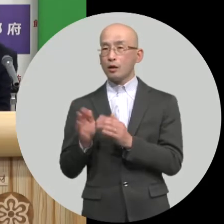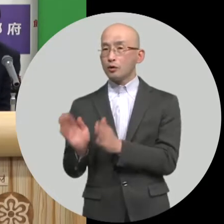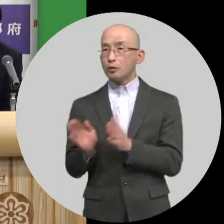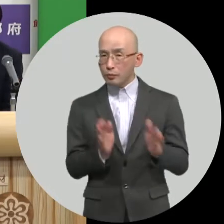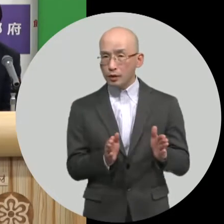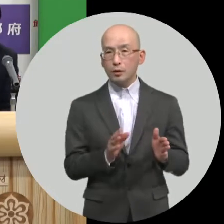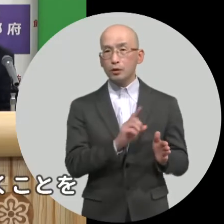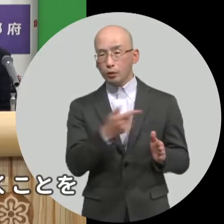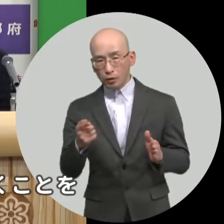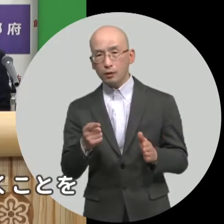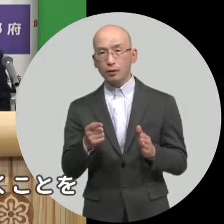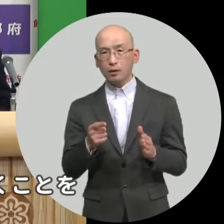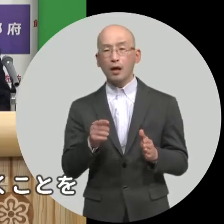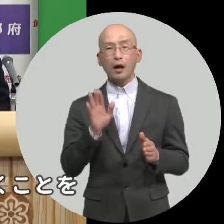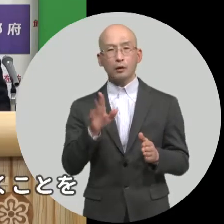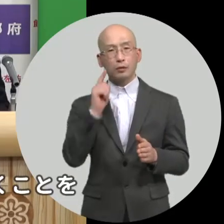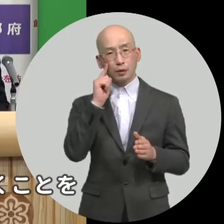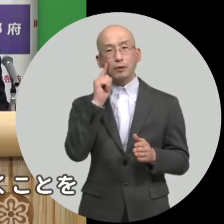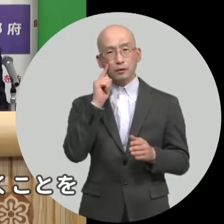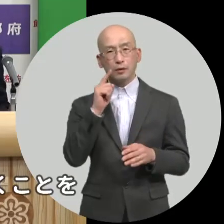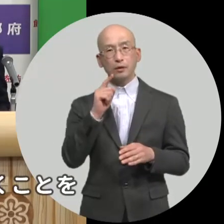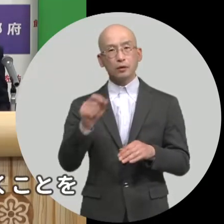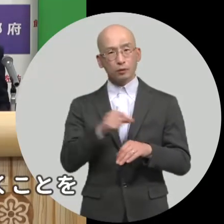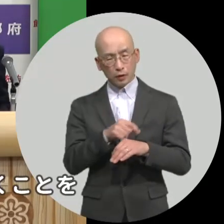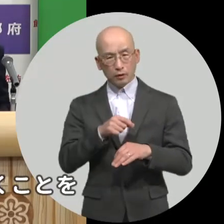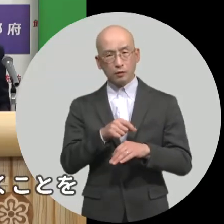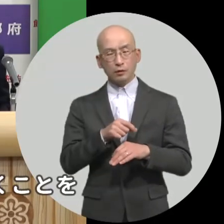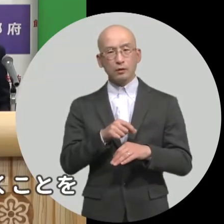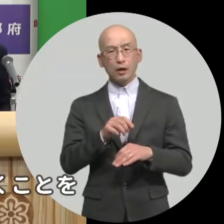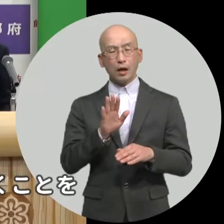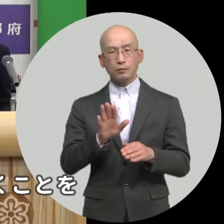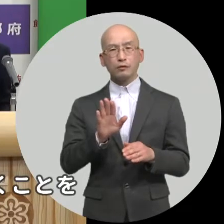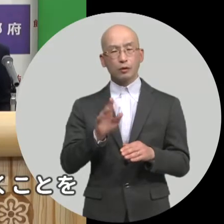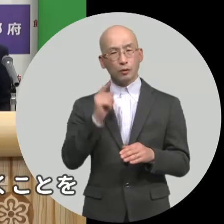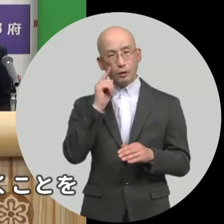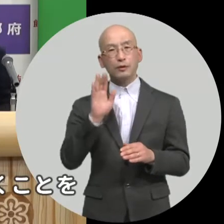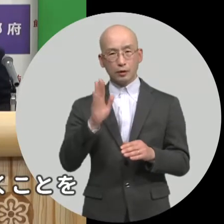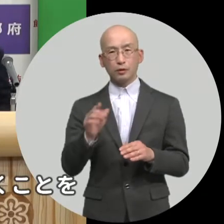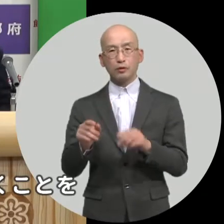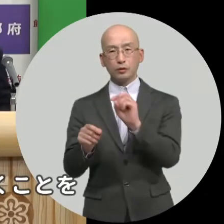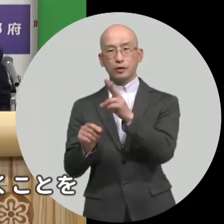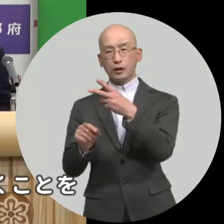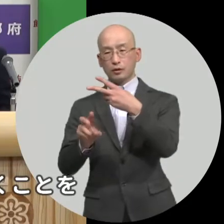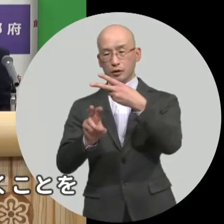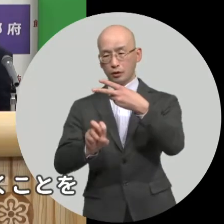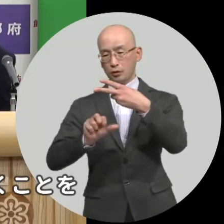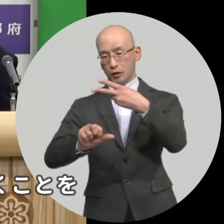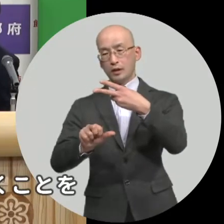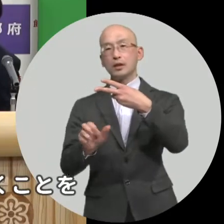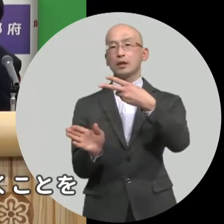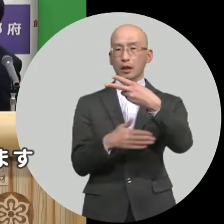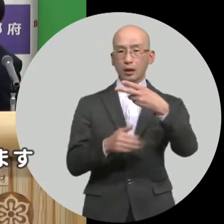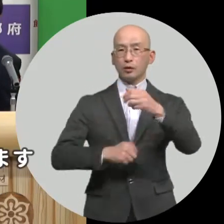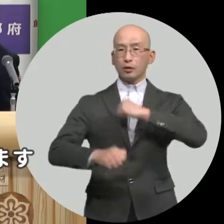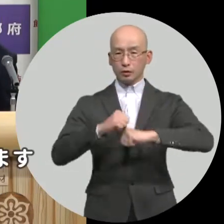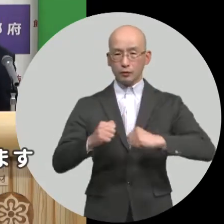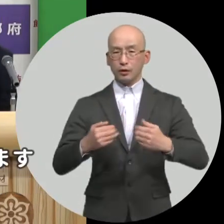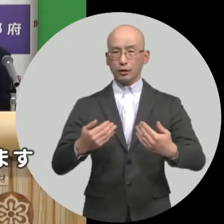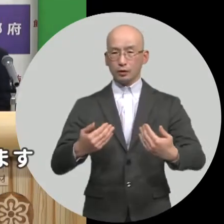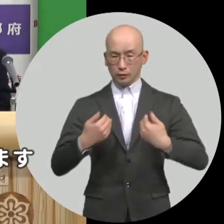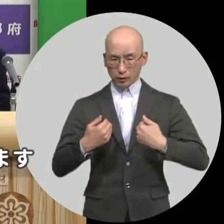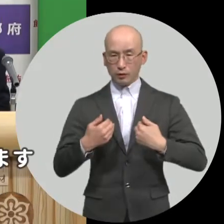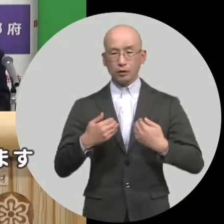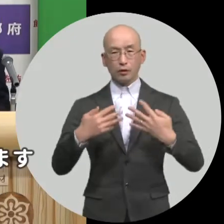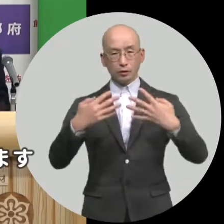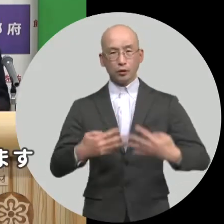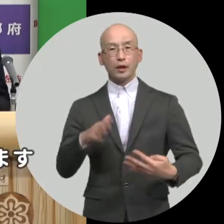ので、特別な事情がある場合でも、25日から取り組んでいただくということを支給の条件にしたいなと思